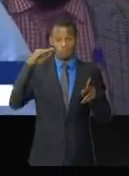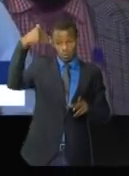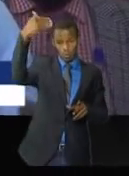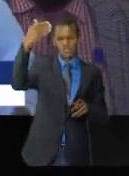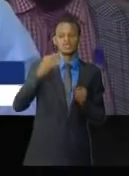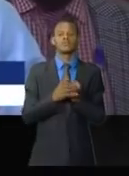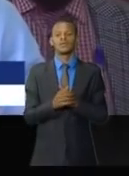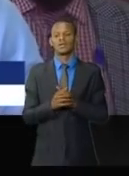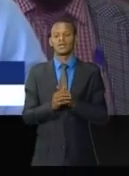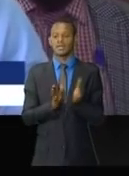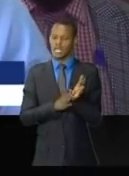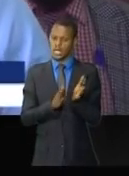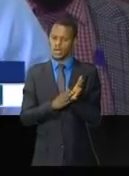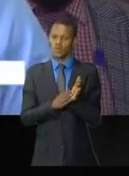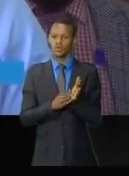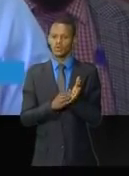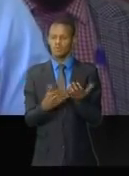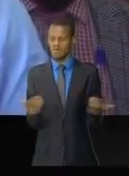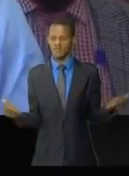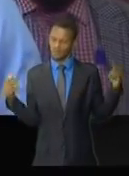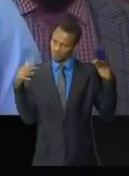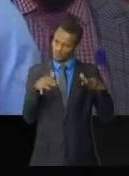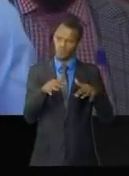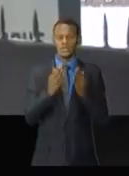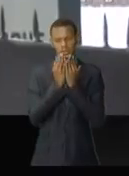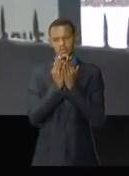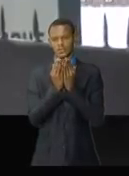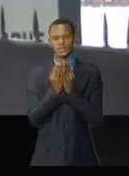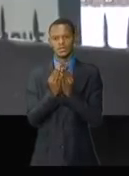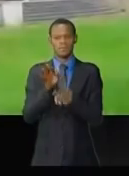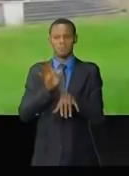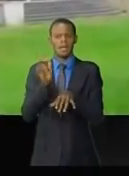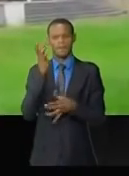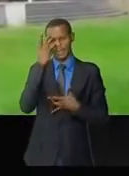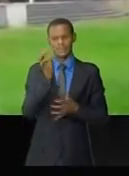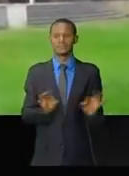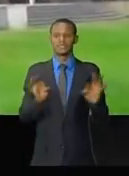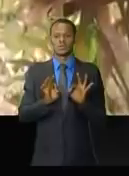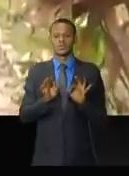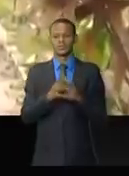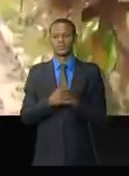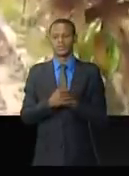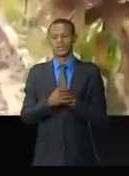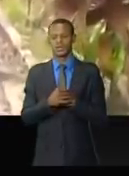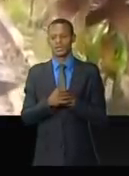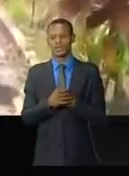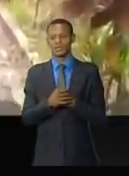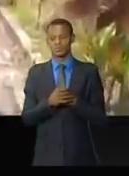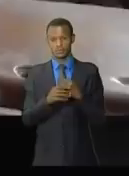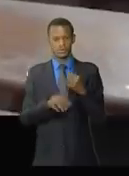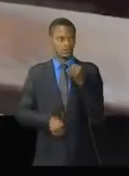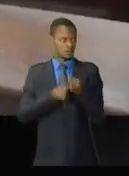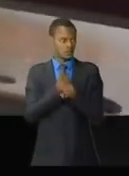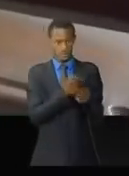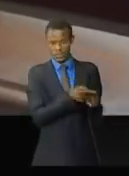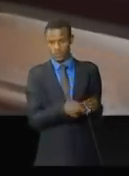sécurisée, pour que nos enfants ne soient pas contaminés. L'année scolaire 2020-2021 ne sera nullement déclarée